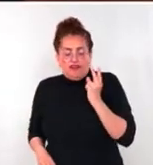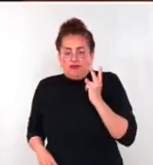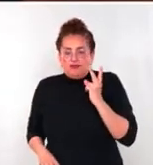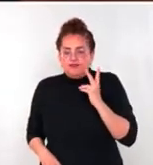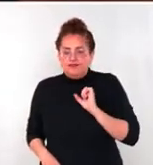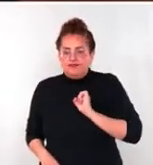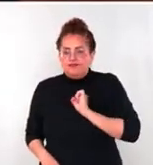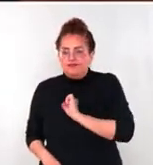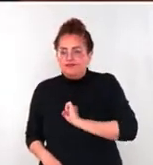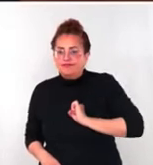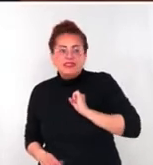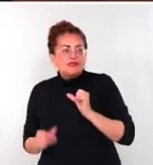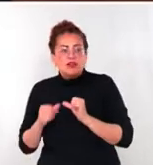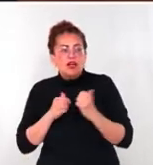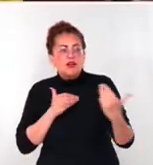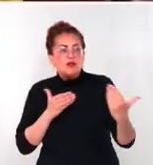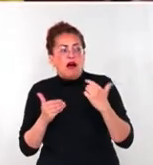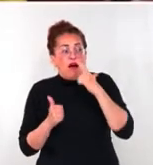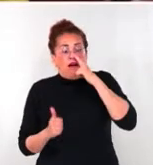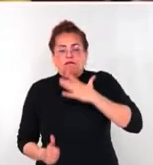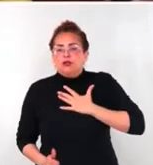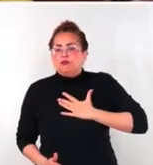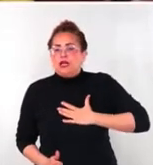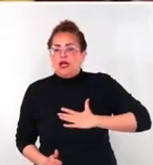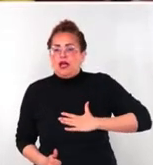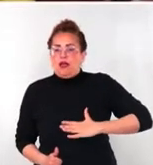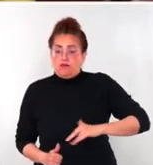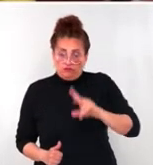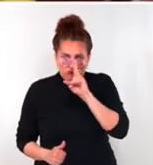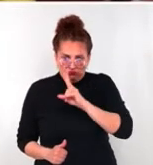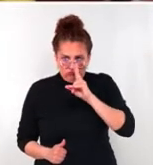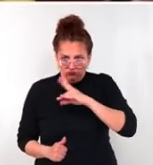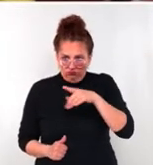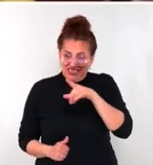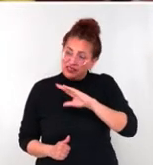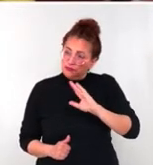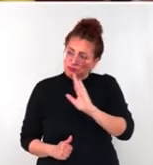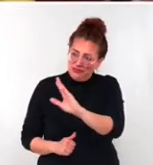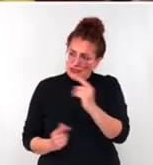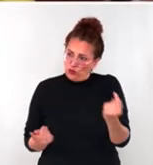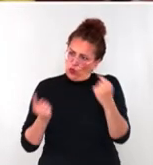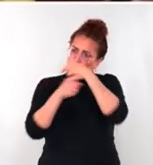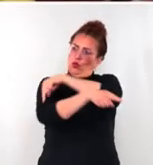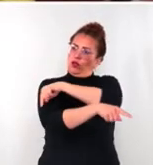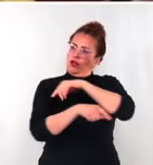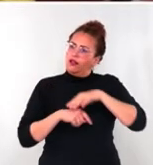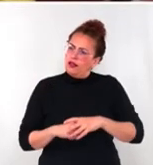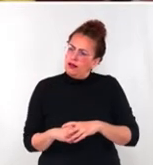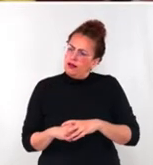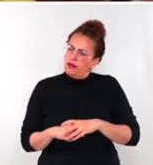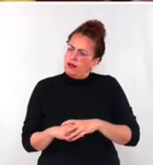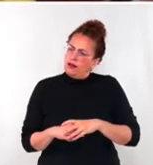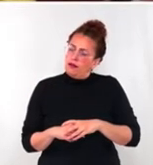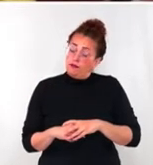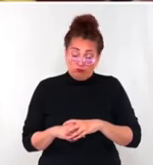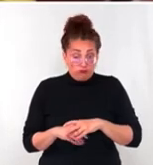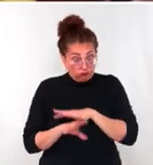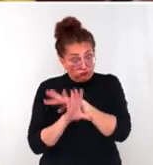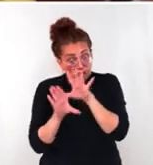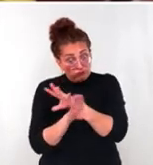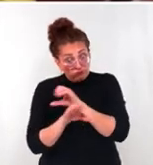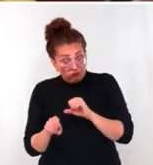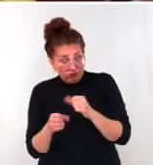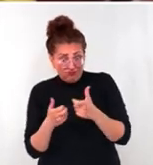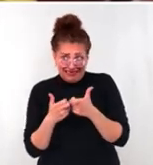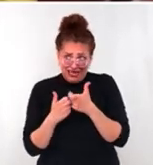me console ». Vous arrivez à faire tout l'inverse. C'est prodigieux. C'est-à-dire que vous arrivez à faire un